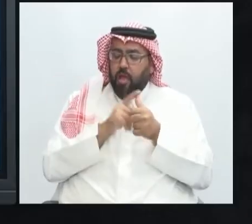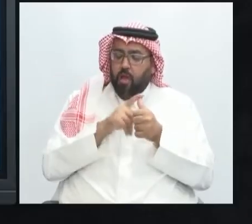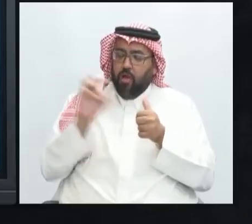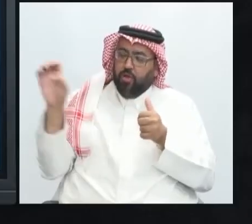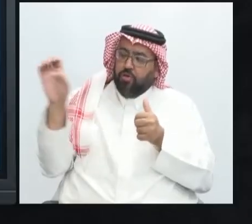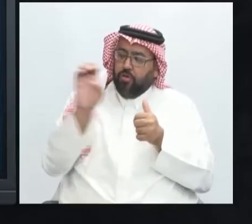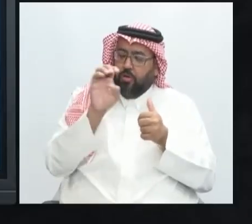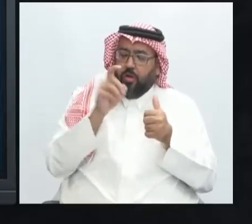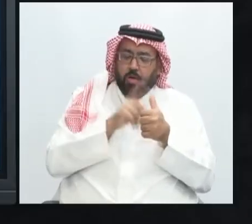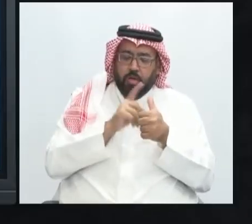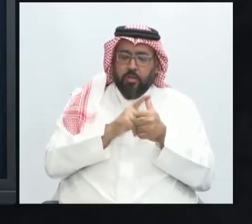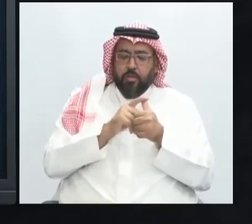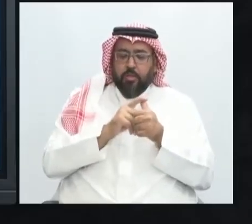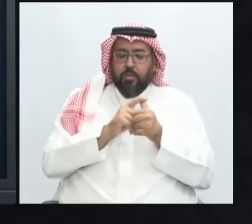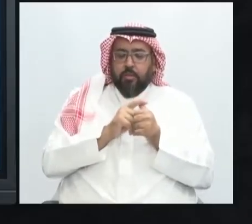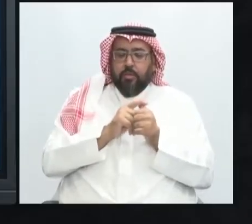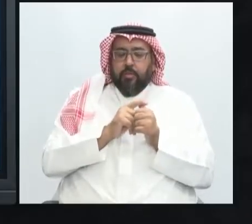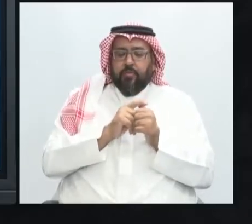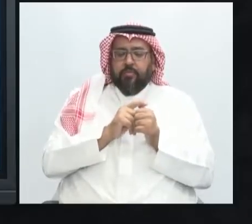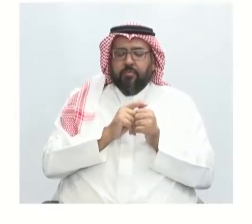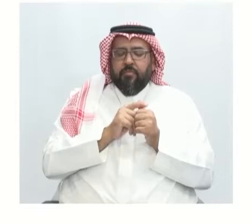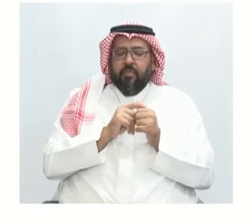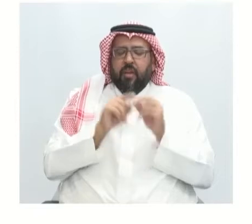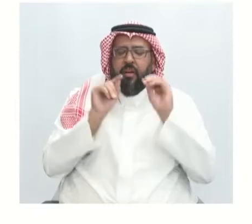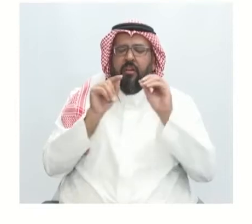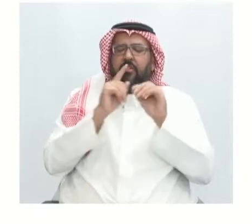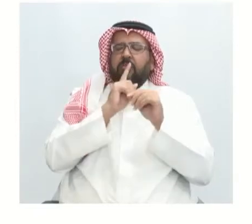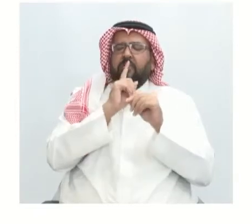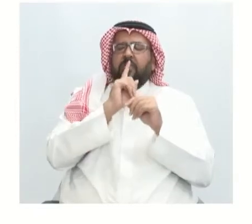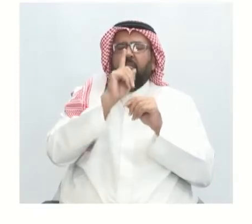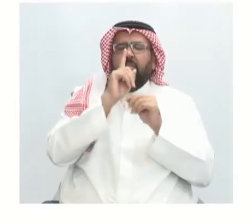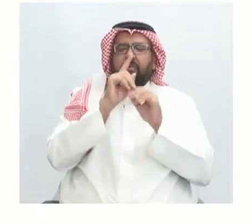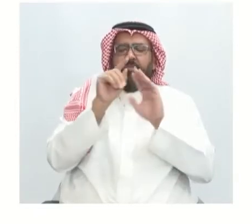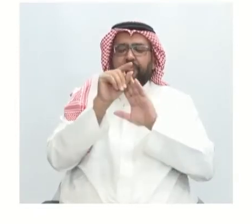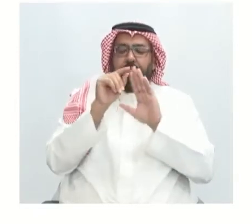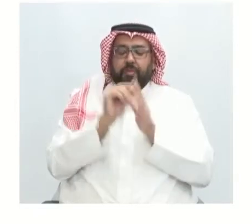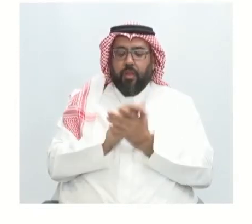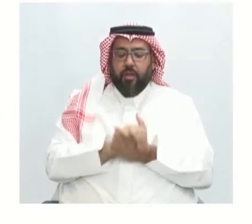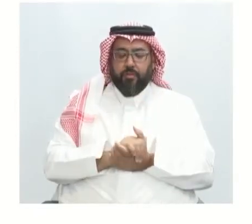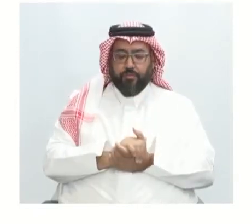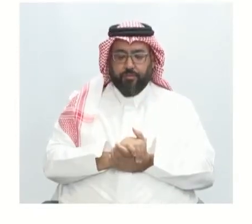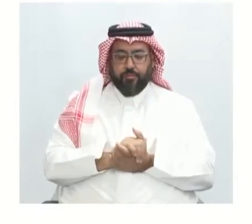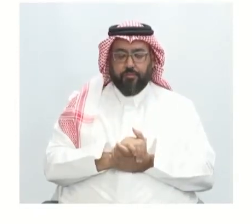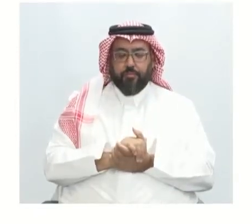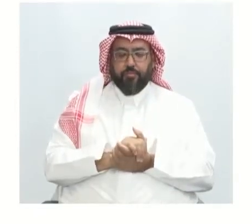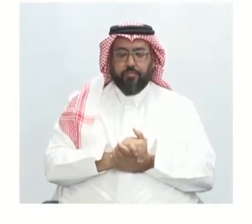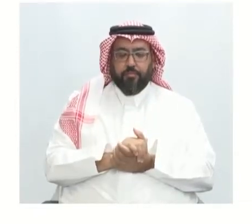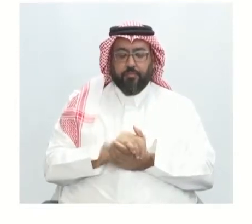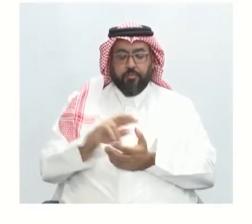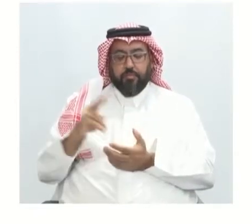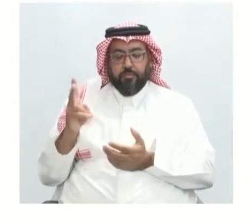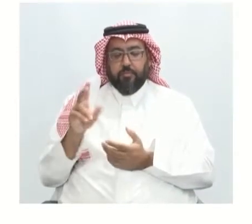سويا على هذا المعنى وسناخذ باذن الله عز وجل في هذا ذكر انواع